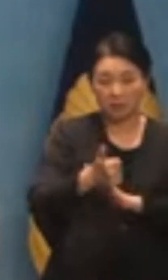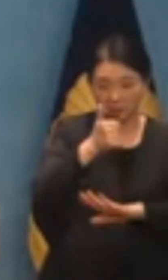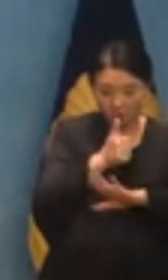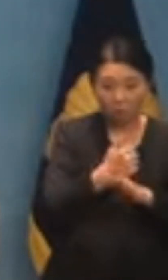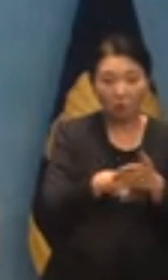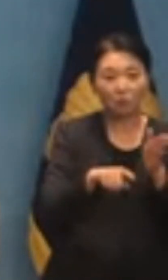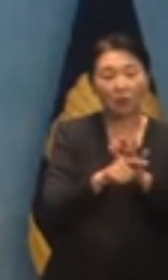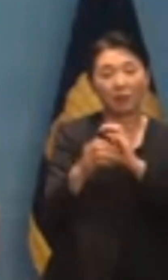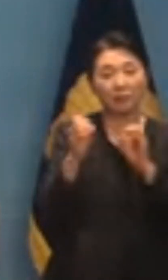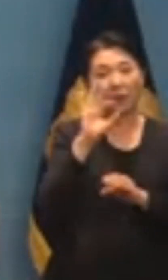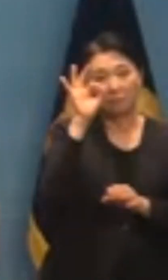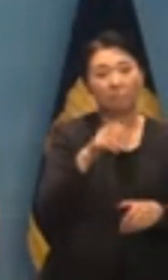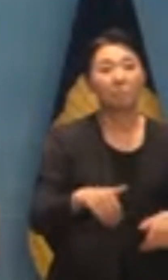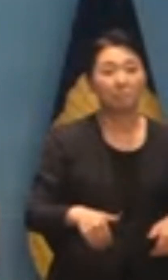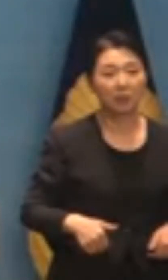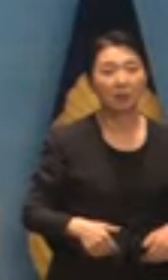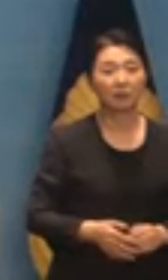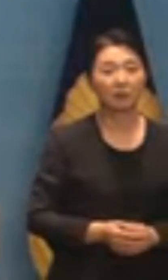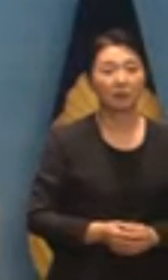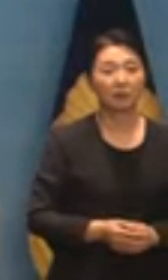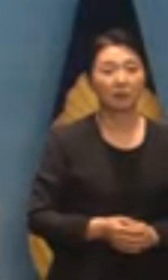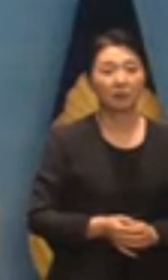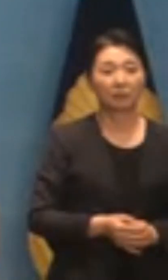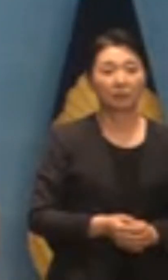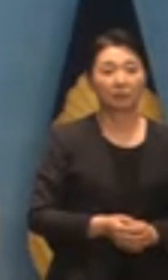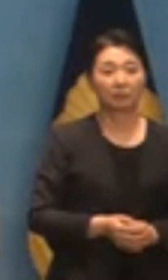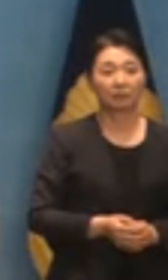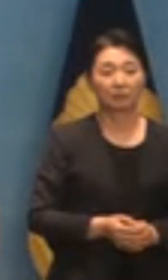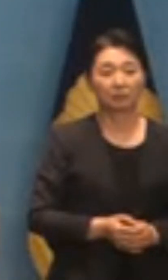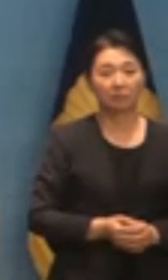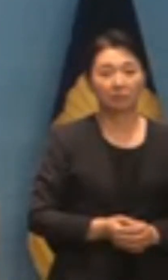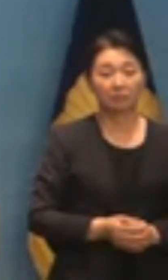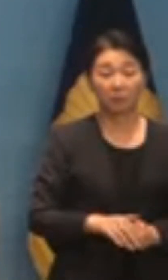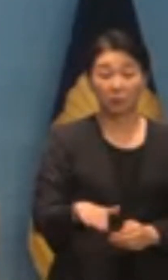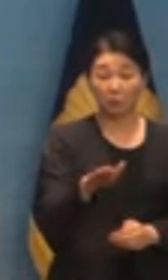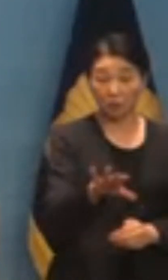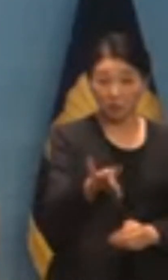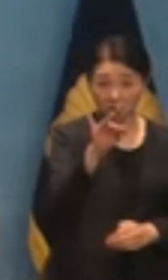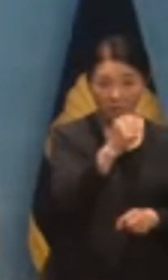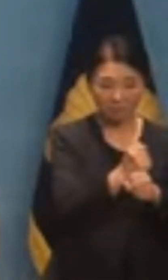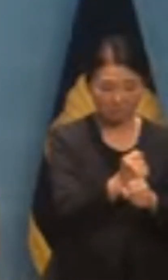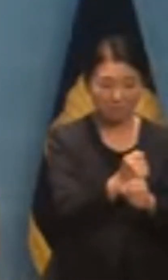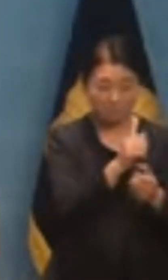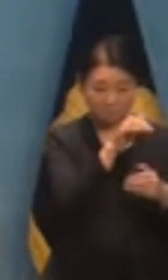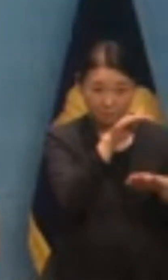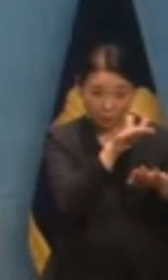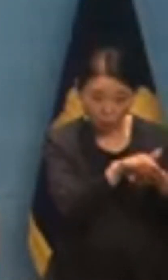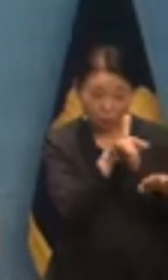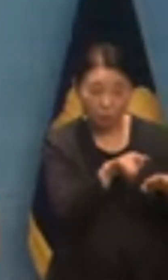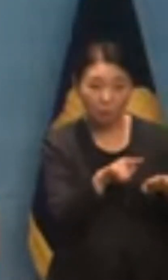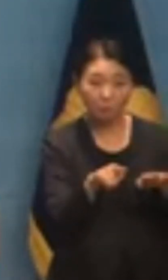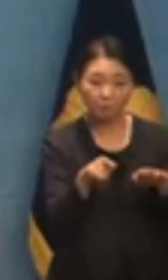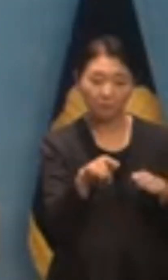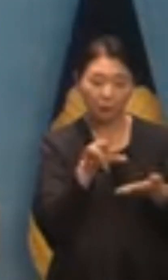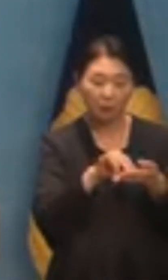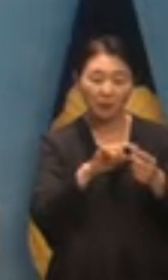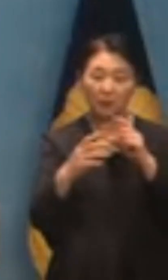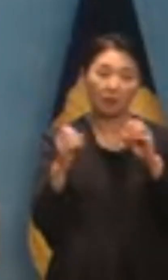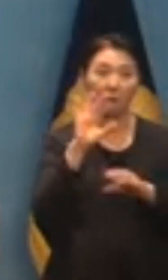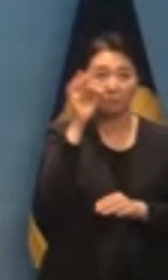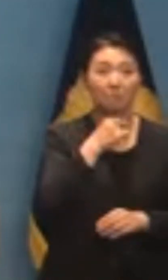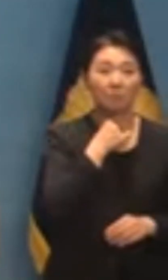위해 답을 찾아야 할 과제가 많습니다. 젊은 초안을 토대로 이 과제에 대한 답을